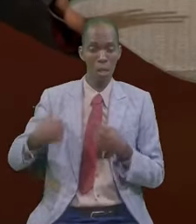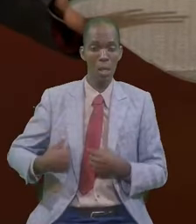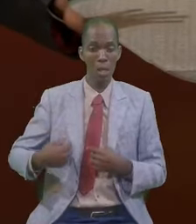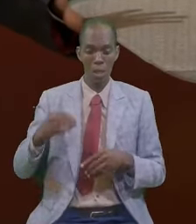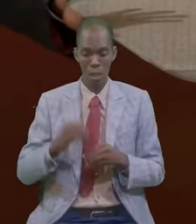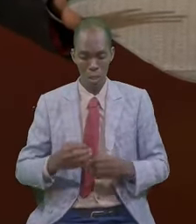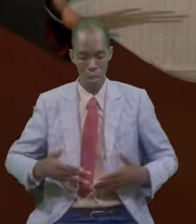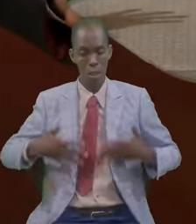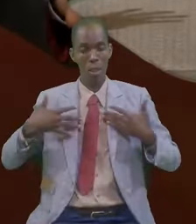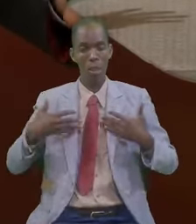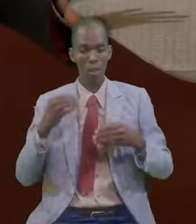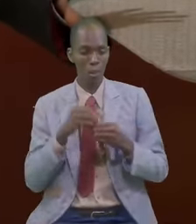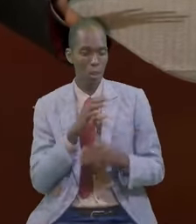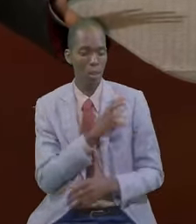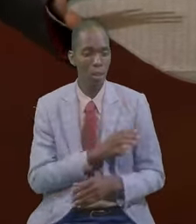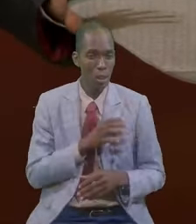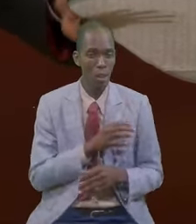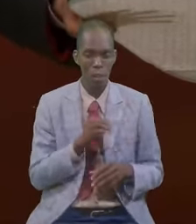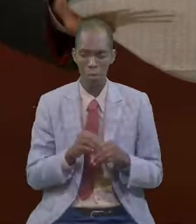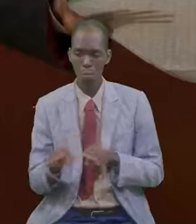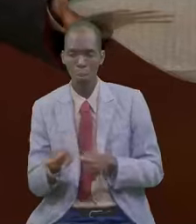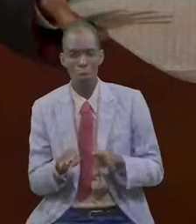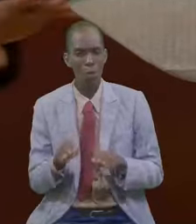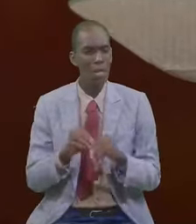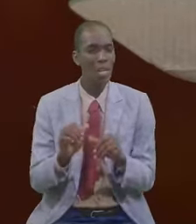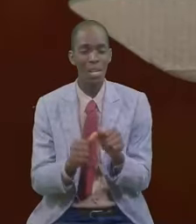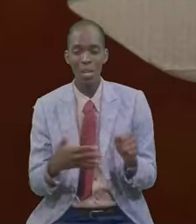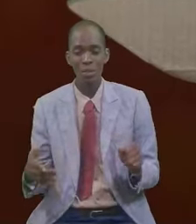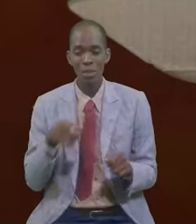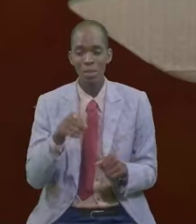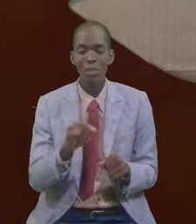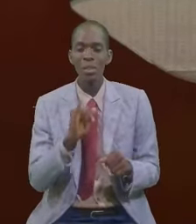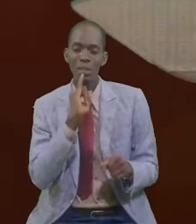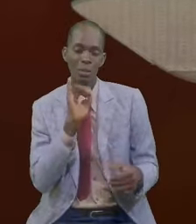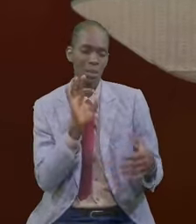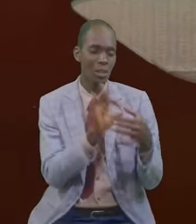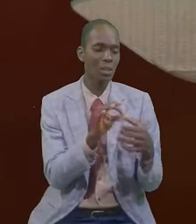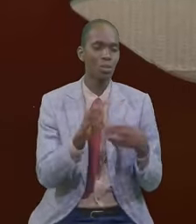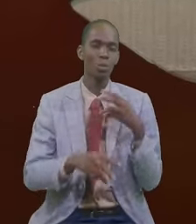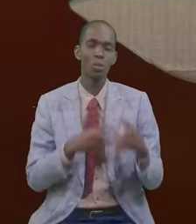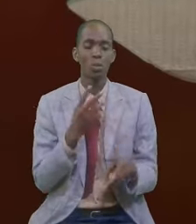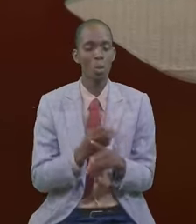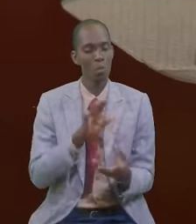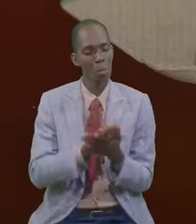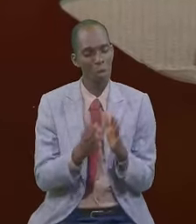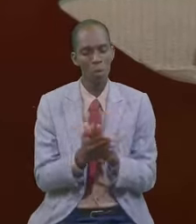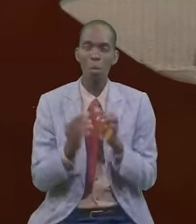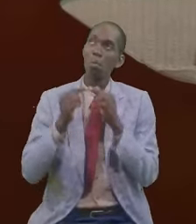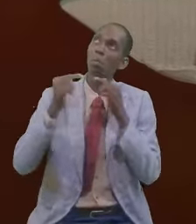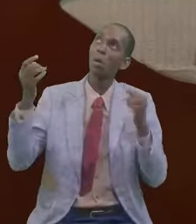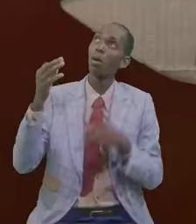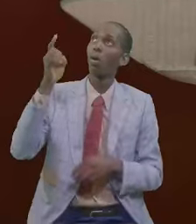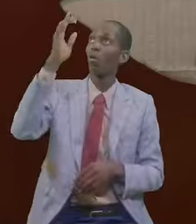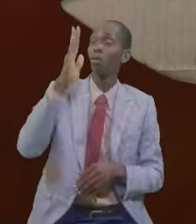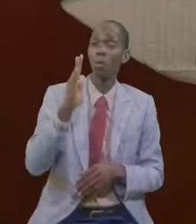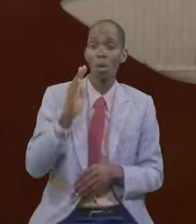Son style de vie, tout ce que la personne fait, un ami du monde, se rend ennemi de Dieu